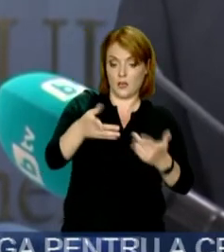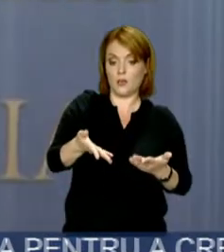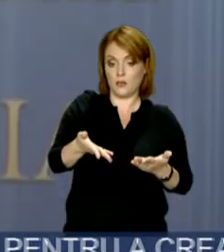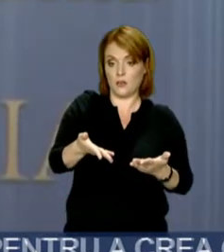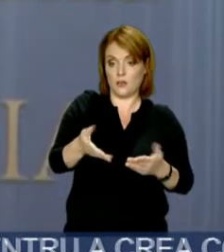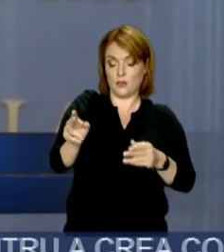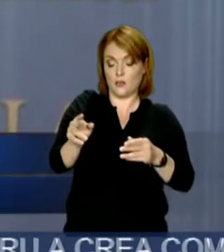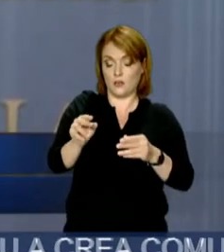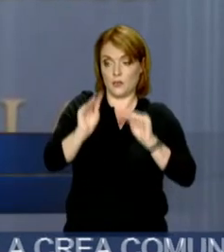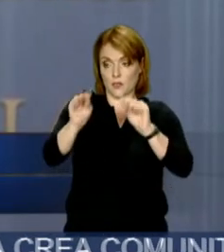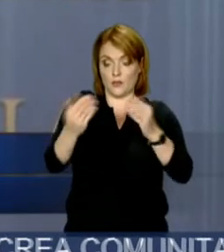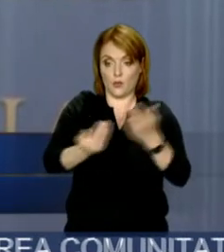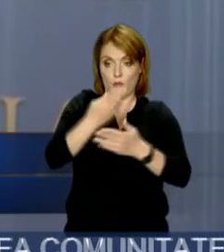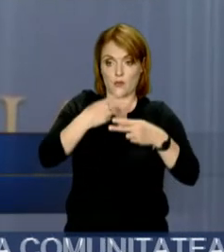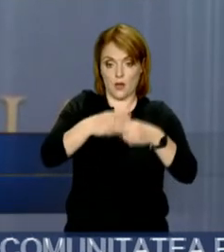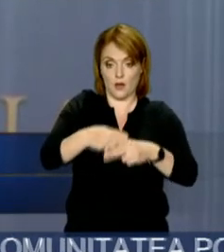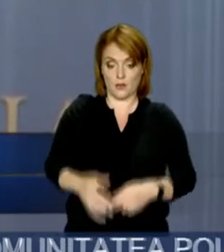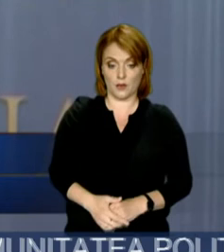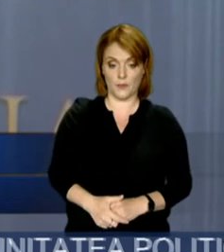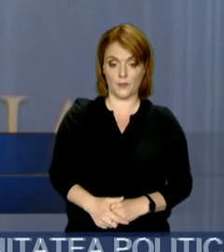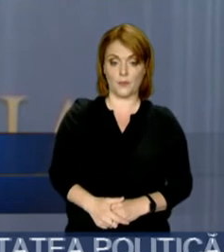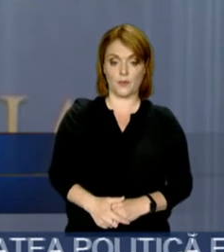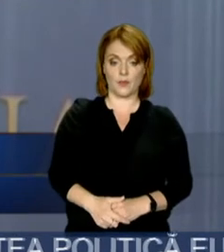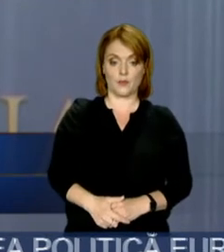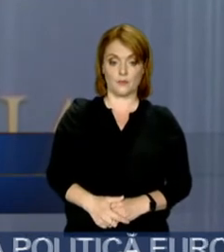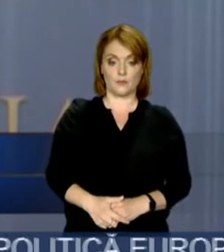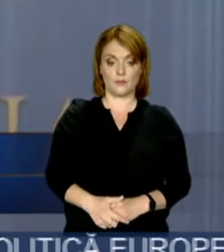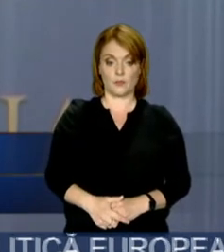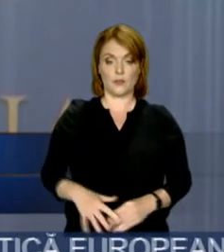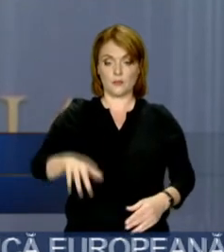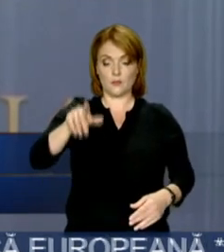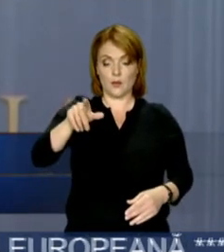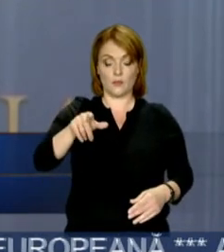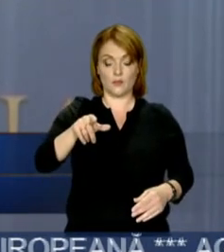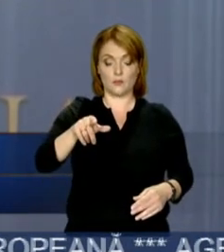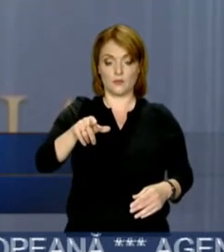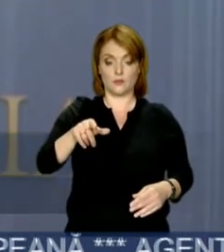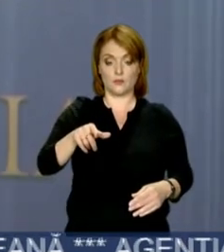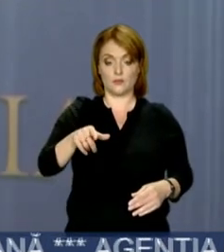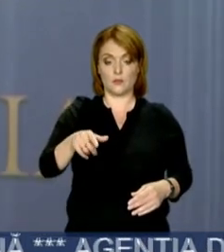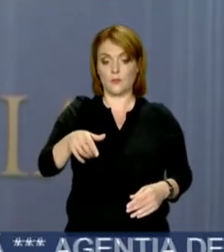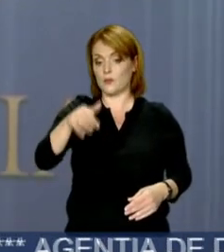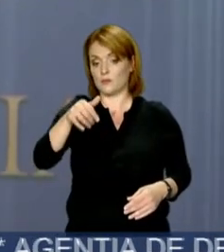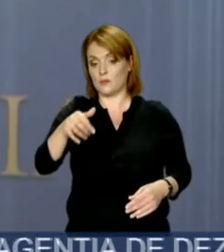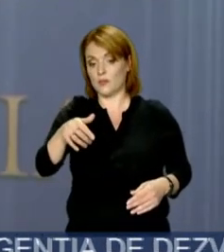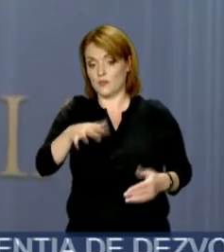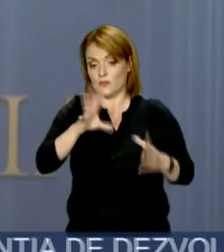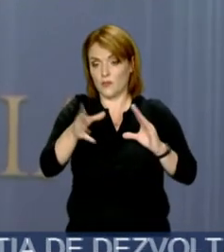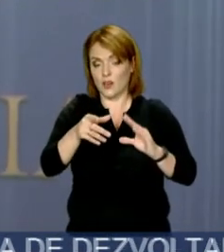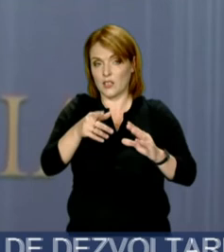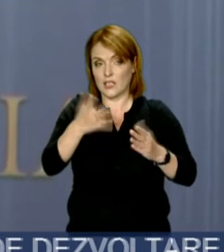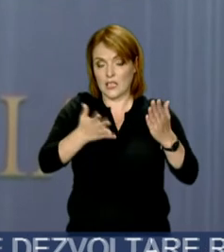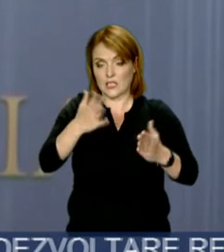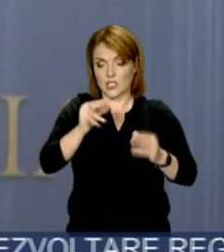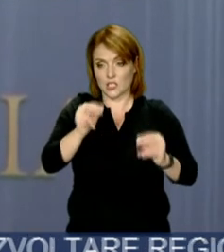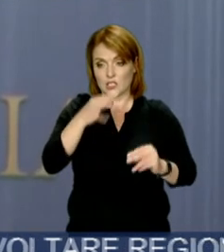termocentralelor. Cu o capacitate de 65 de megawați, este o parte absolut nesemnificativă a sistemului energetic